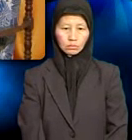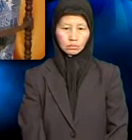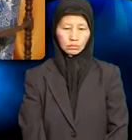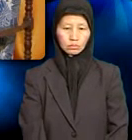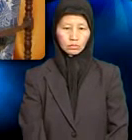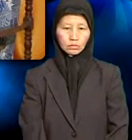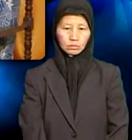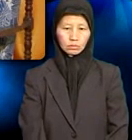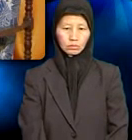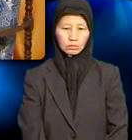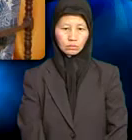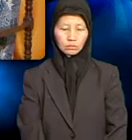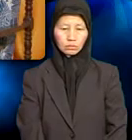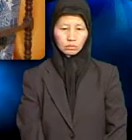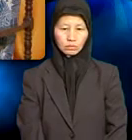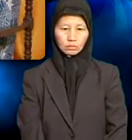المغضوب